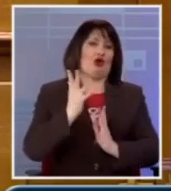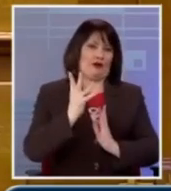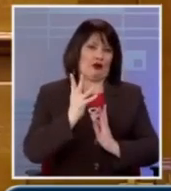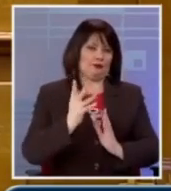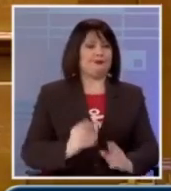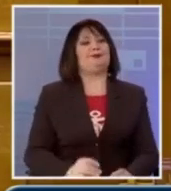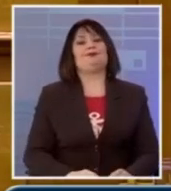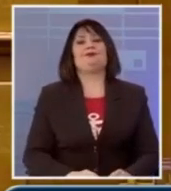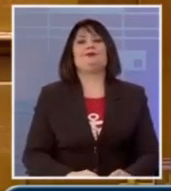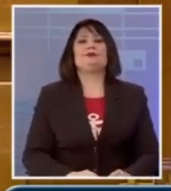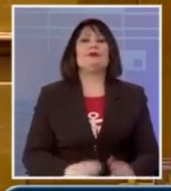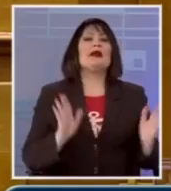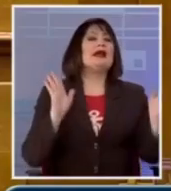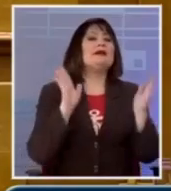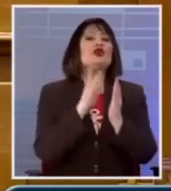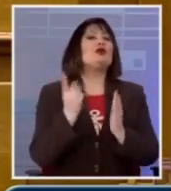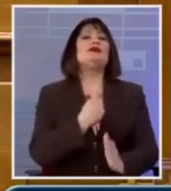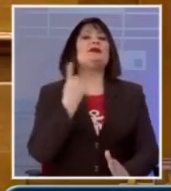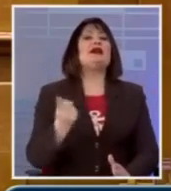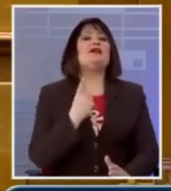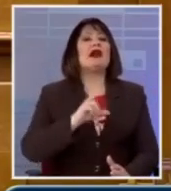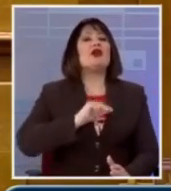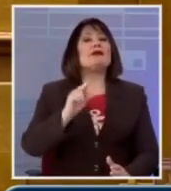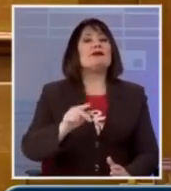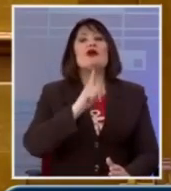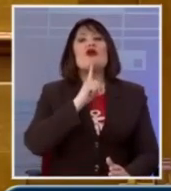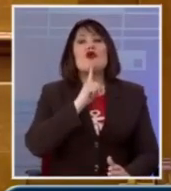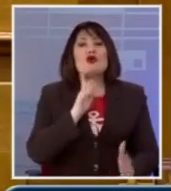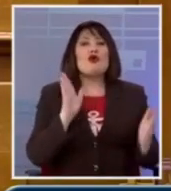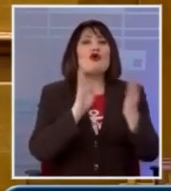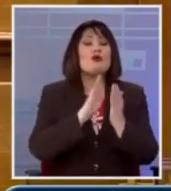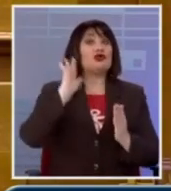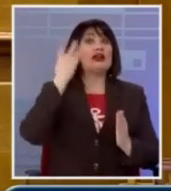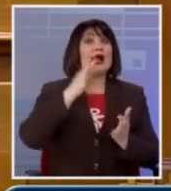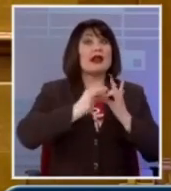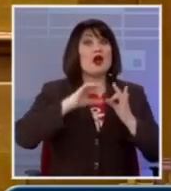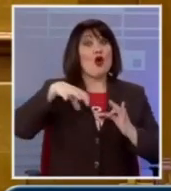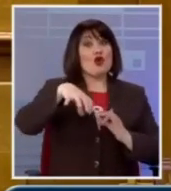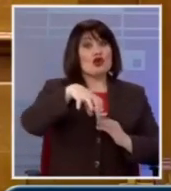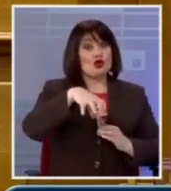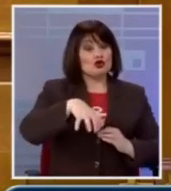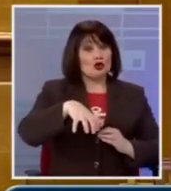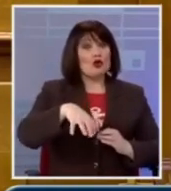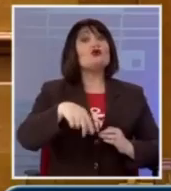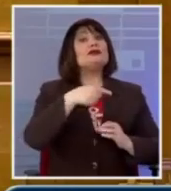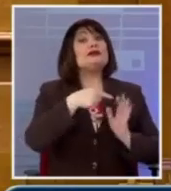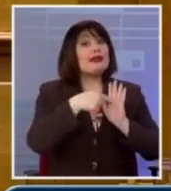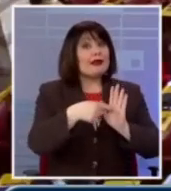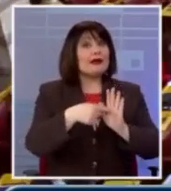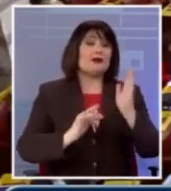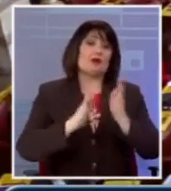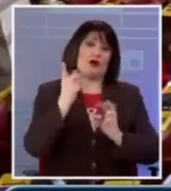Η αντιμετώπιση του περιβάλλοντος με την ίδια αξία που αντιμετωπίζουμε ένα αρχαιολογικό χώρο είναι παράγων προόδου.